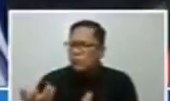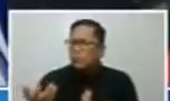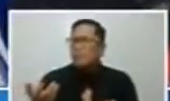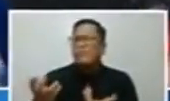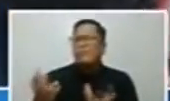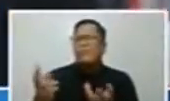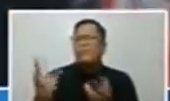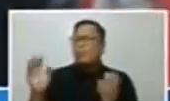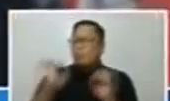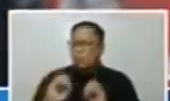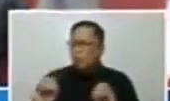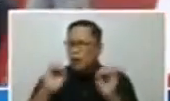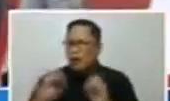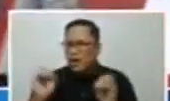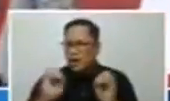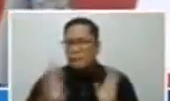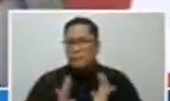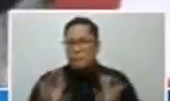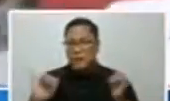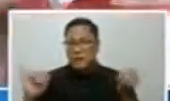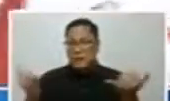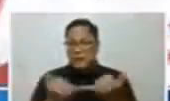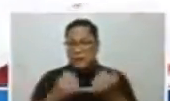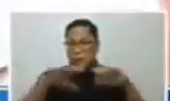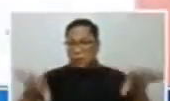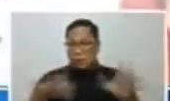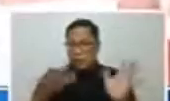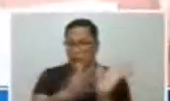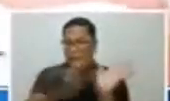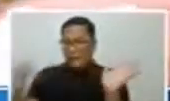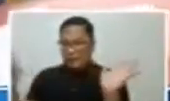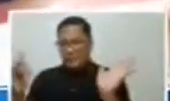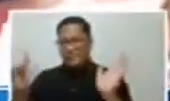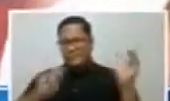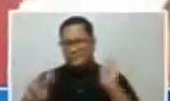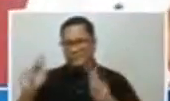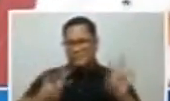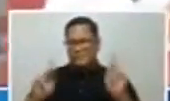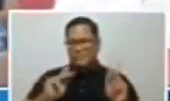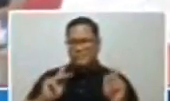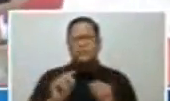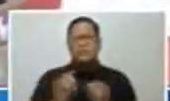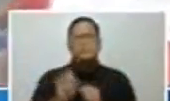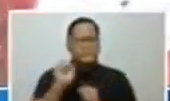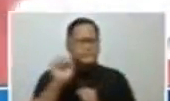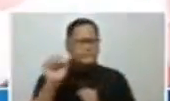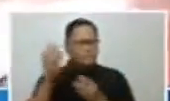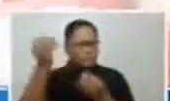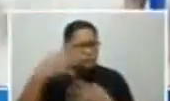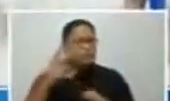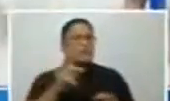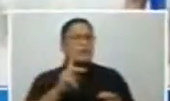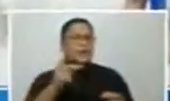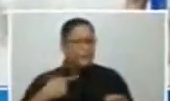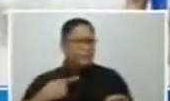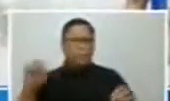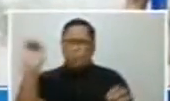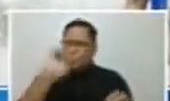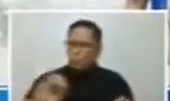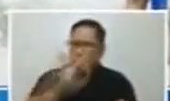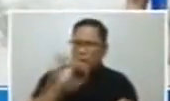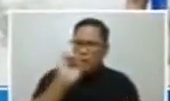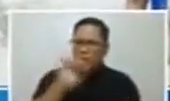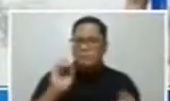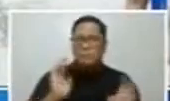automated payment na digital wallet, account transfer, money, bank-to-bank transfer, at yung mga purpose